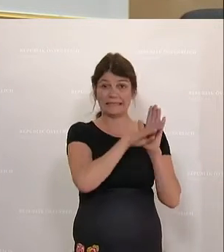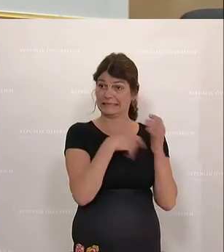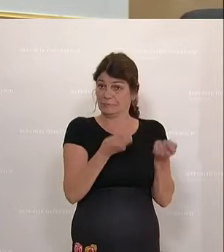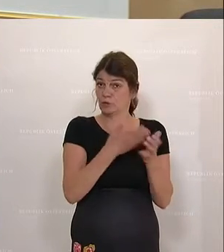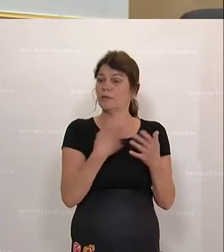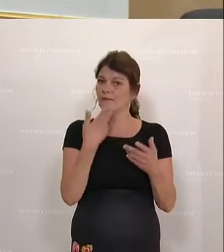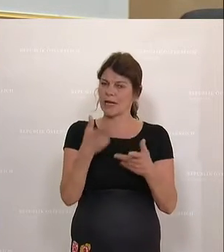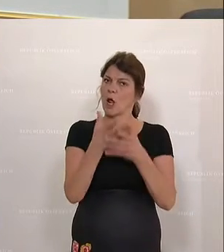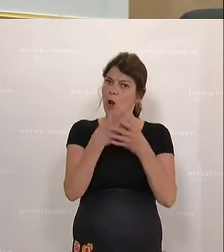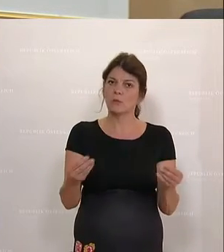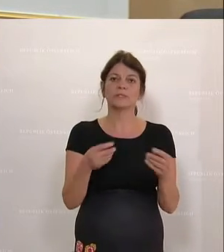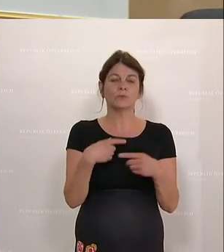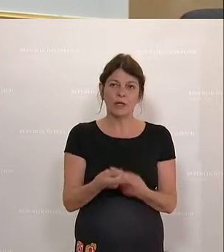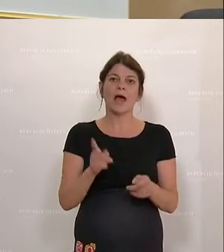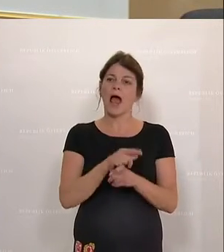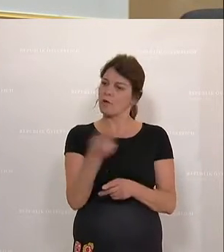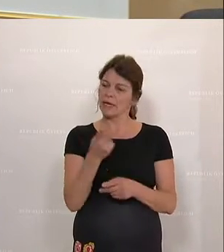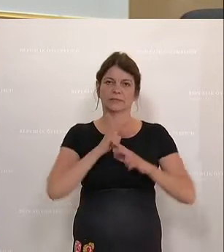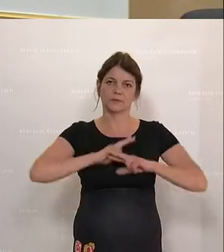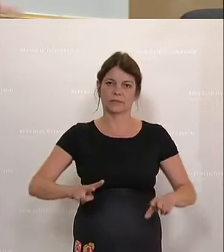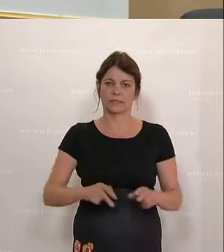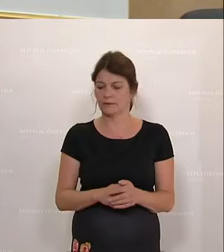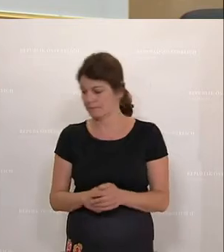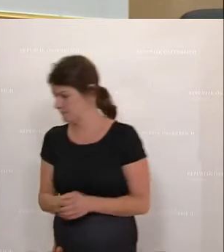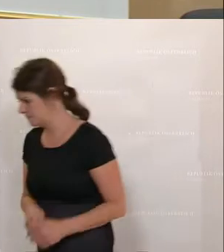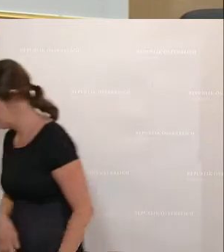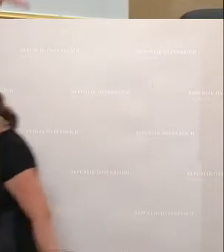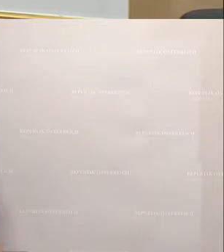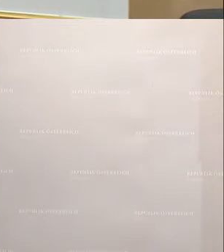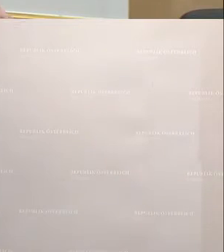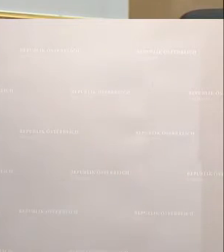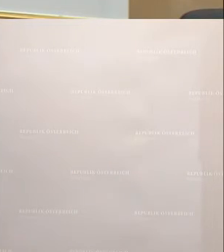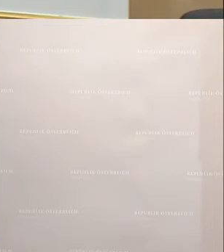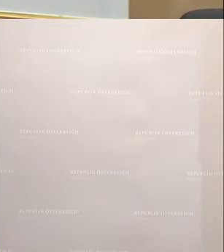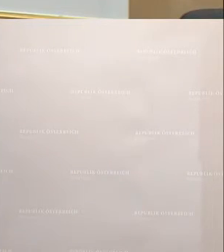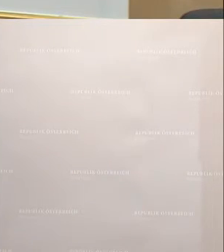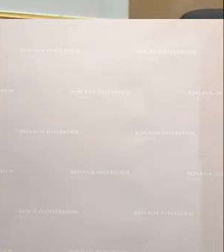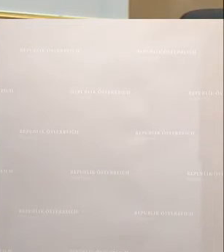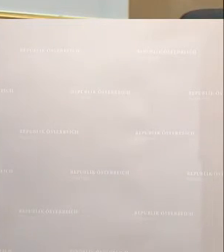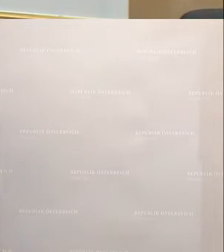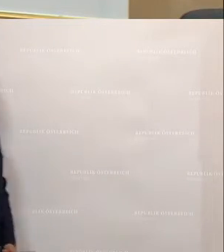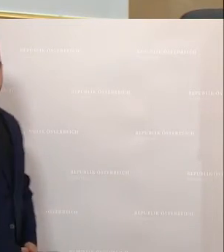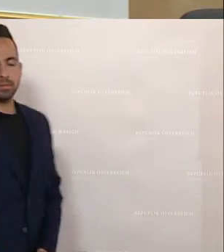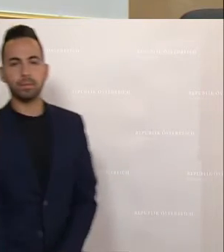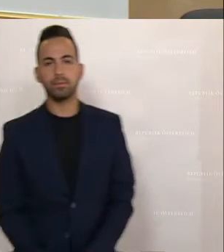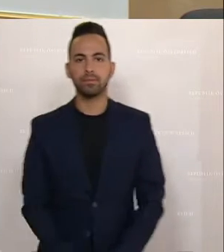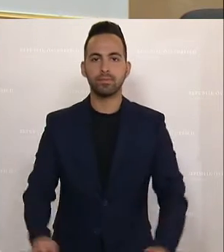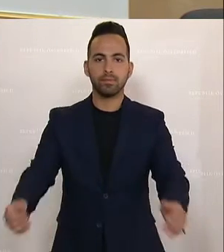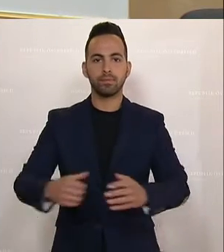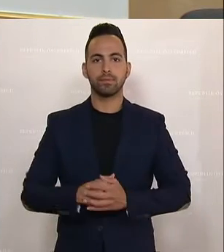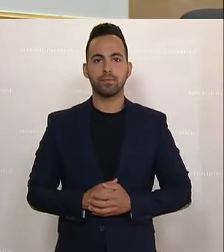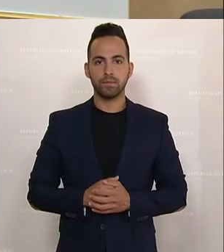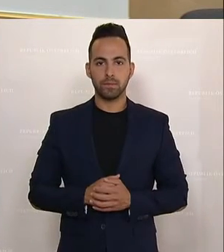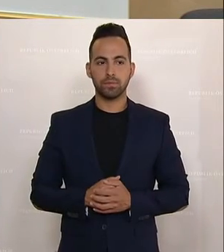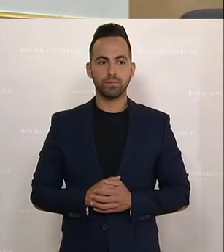sehr oft auch zu befriedigenden Lösungen. Der Umkehrschluss, dass die anderen 11.000, 12.000Beschwerden,